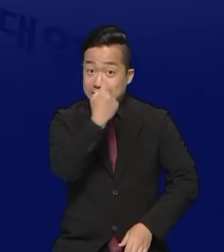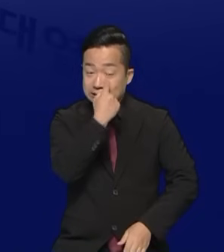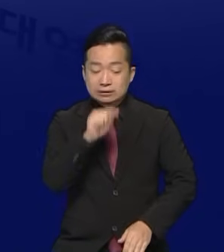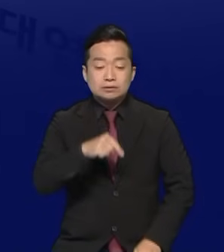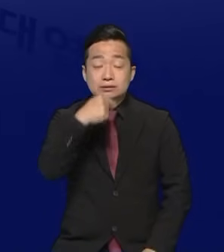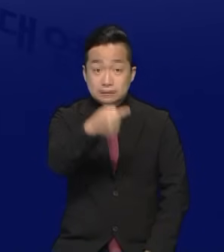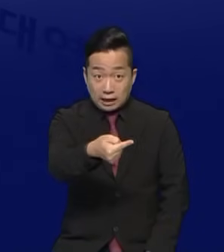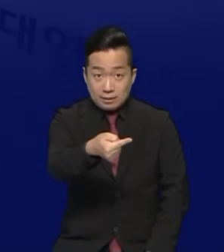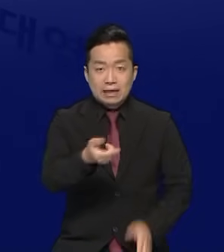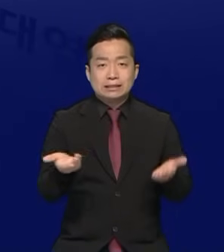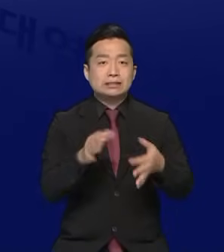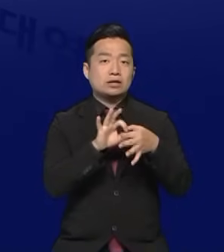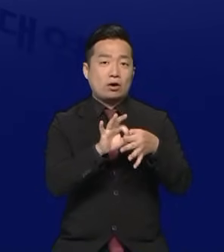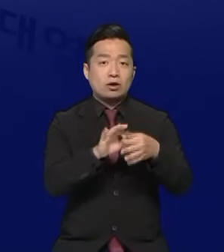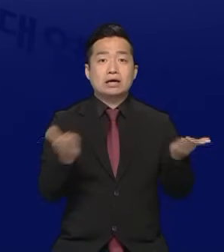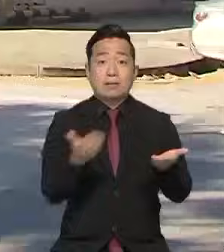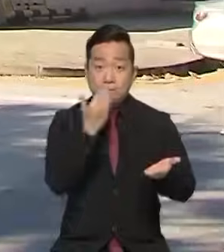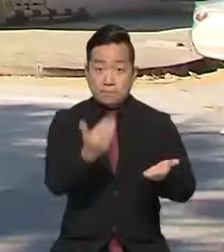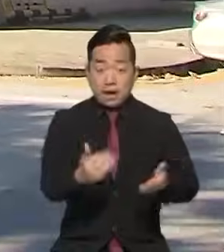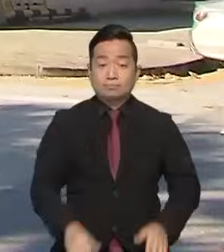접근해 업무를 처리할 수 있습니다.